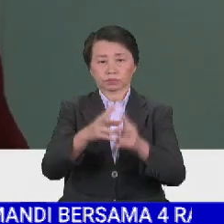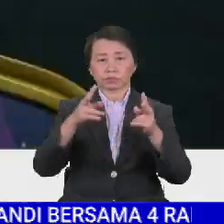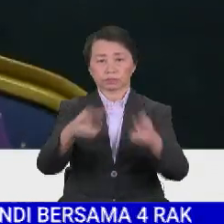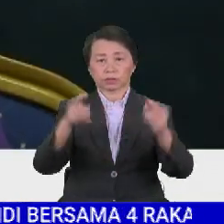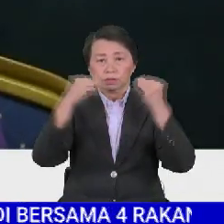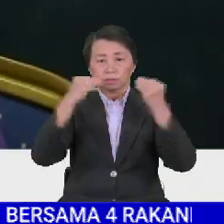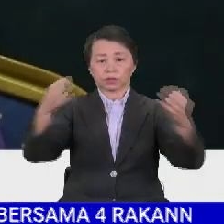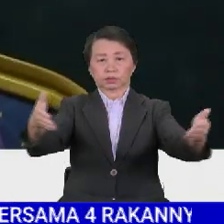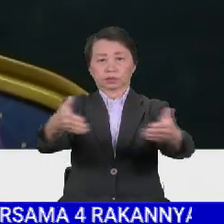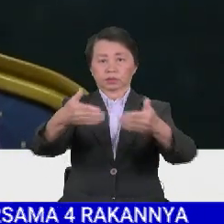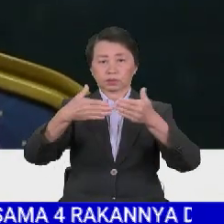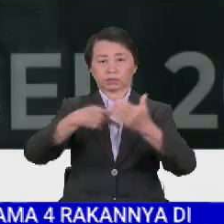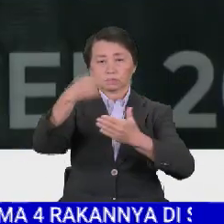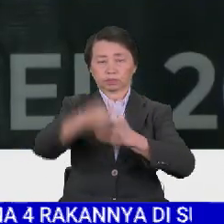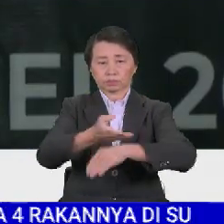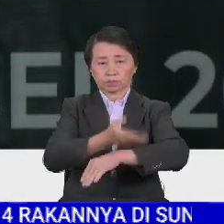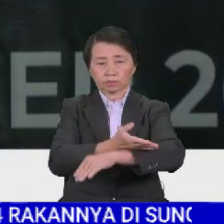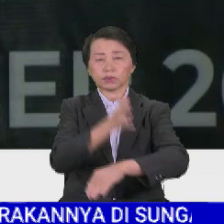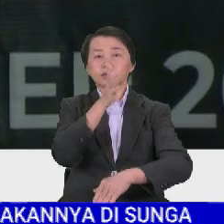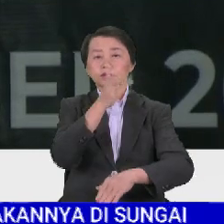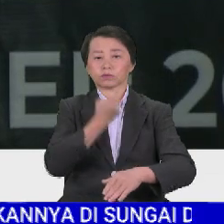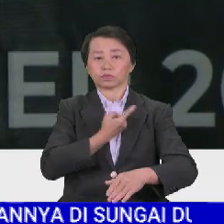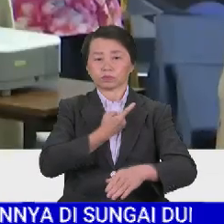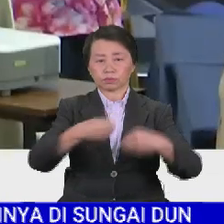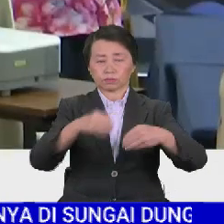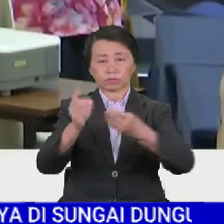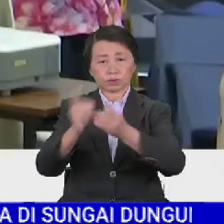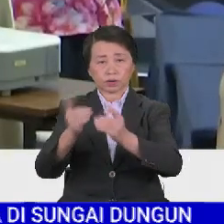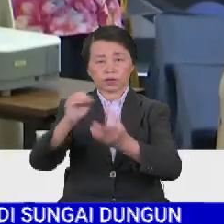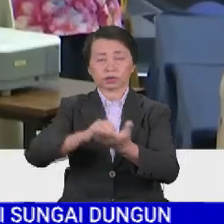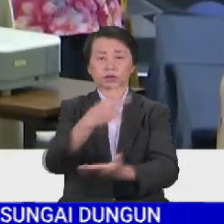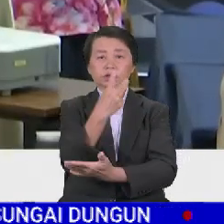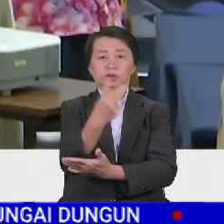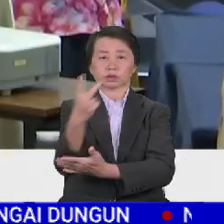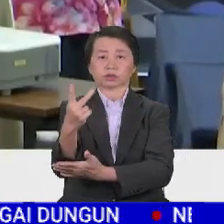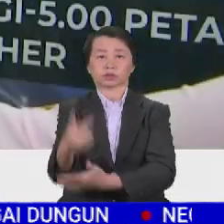majlis penutupan program perkasa bis ibu tunggal pemasaran digital di Kota Kinabalu.